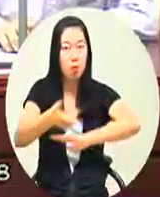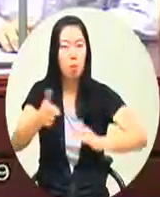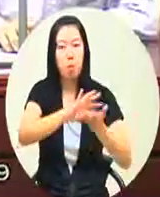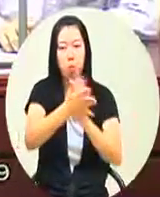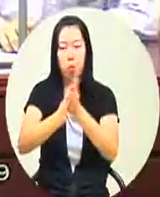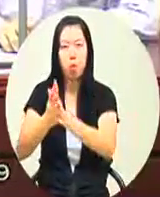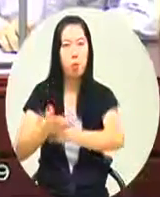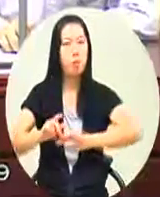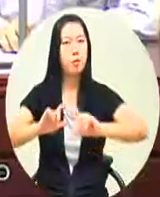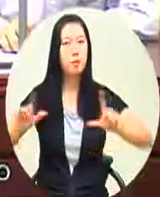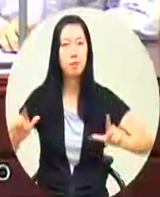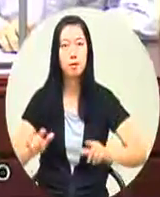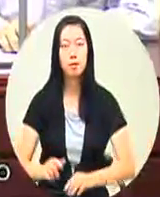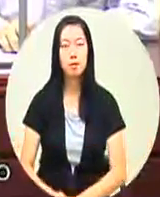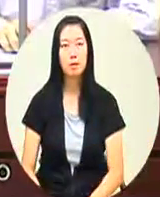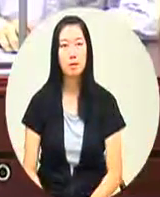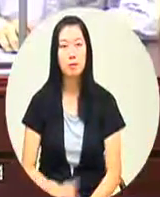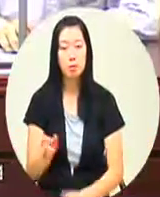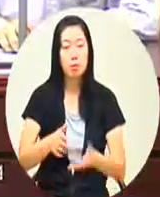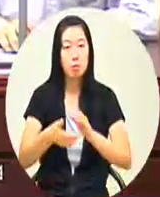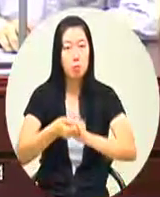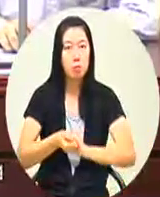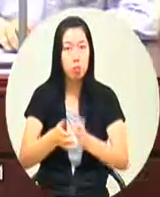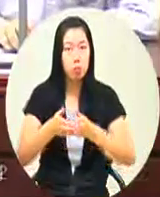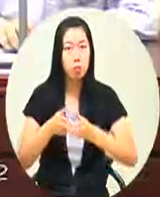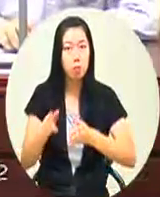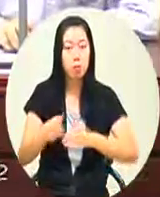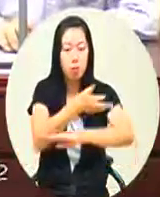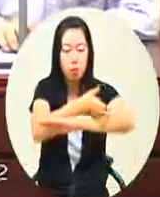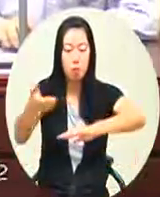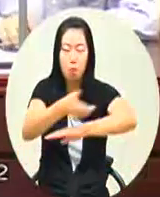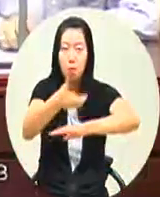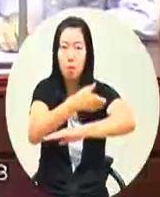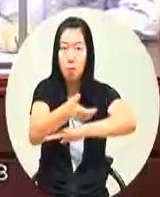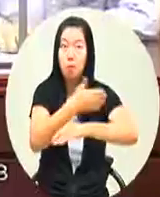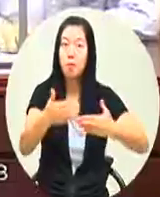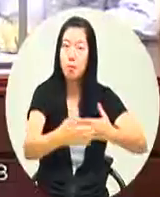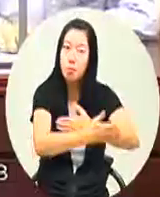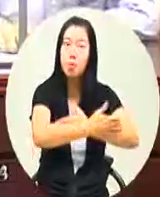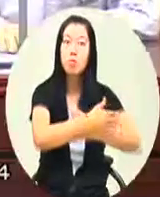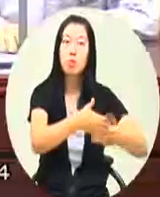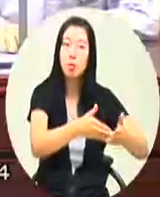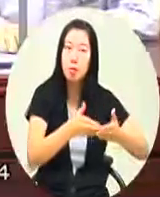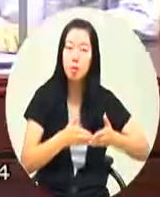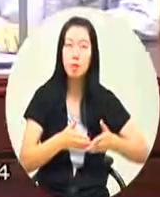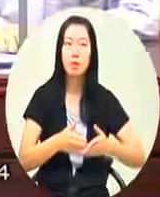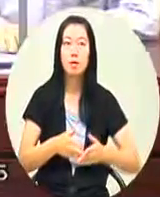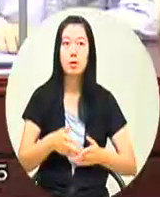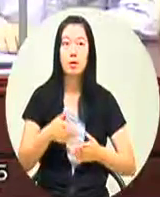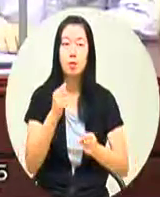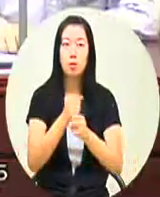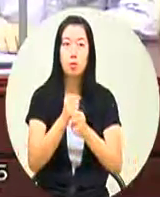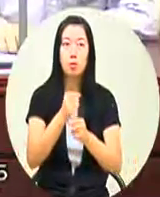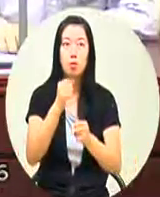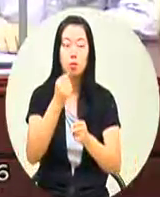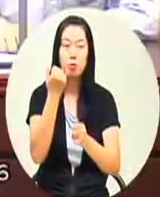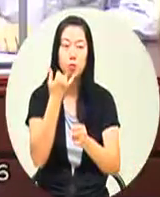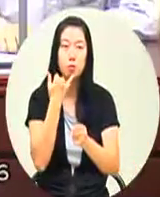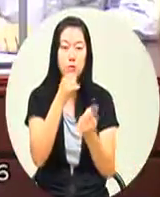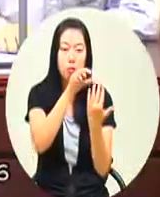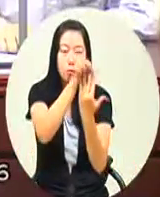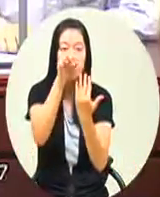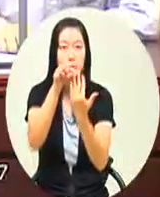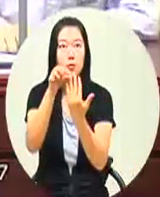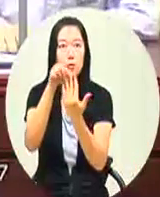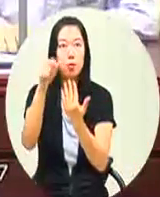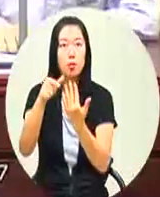非常大，所以它必须着重在这个疏通，然后疏通到的这一个位置必须要去适当的选取它的